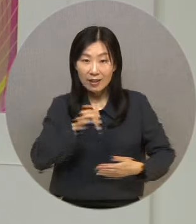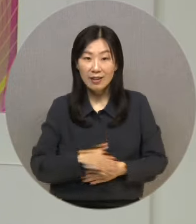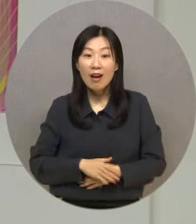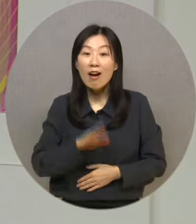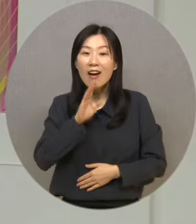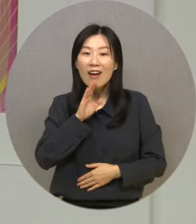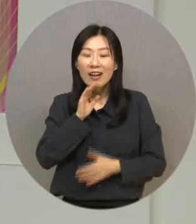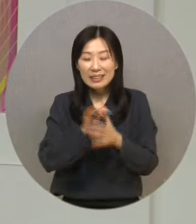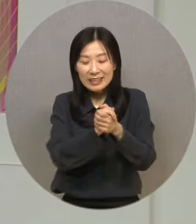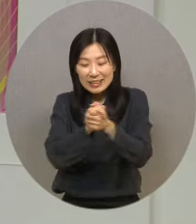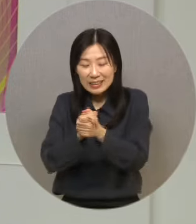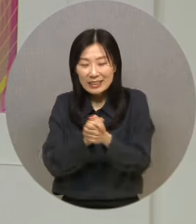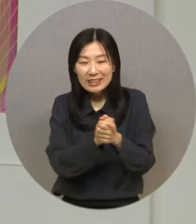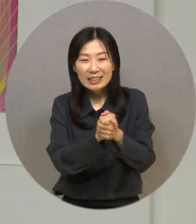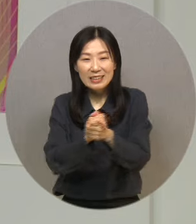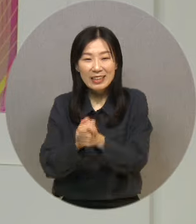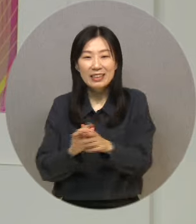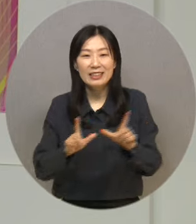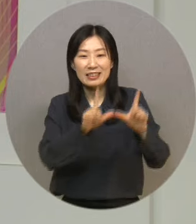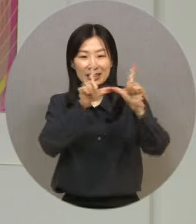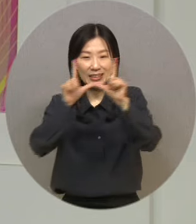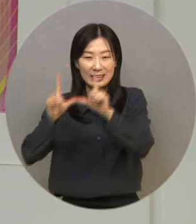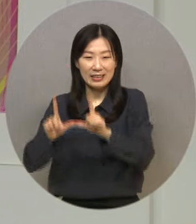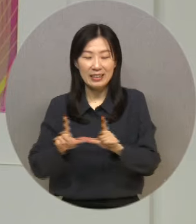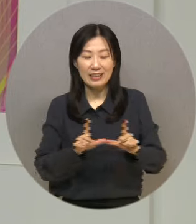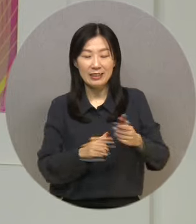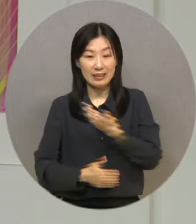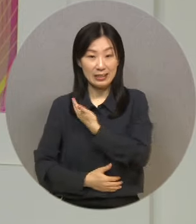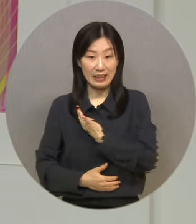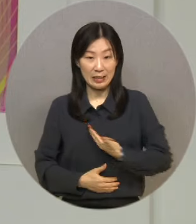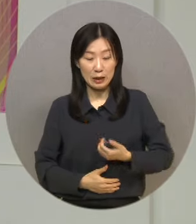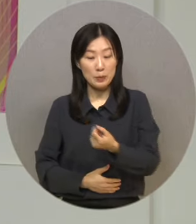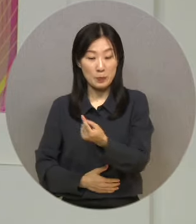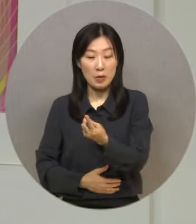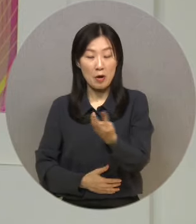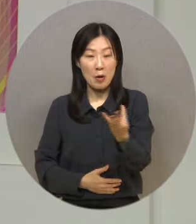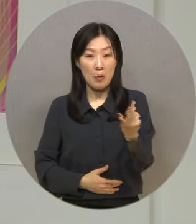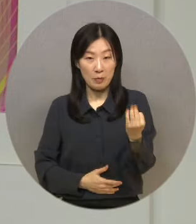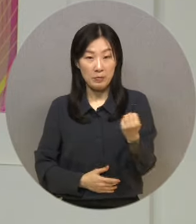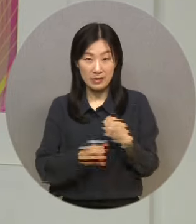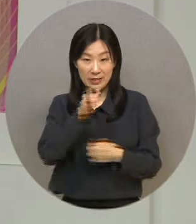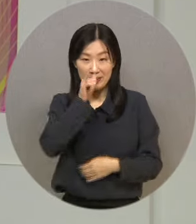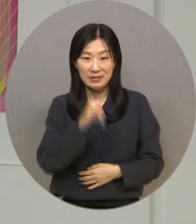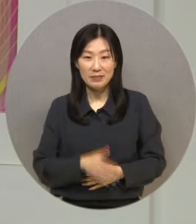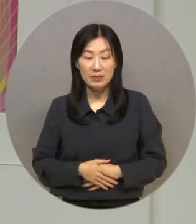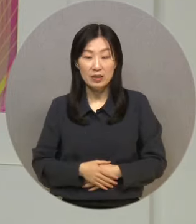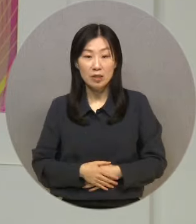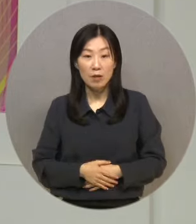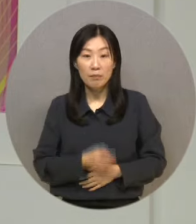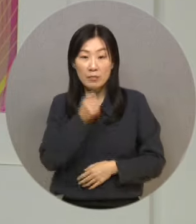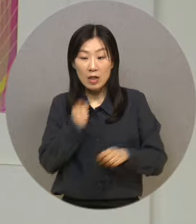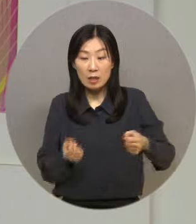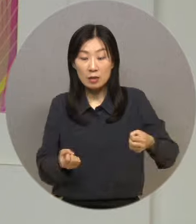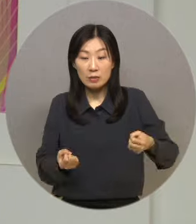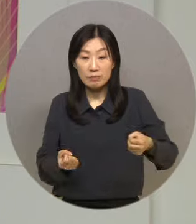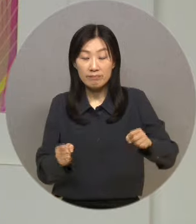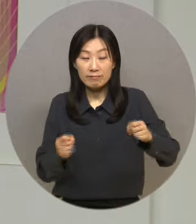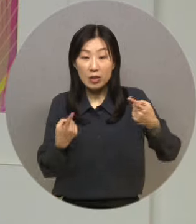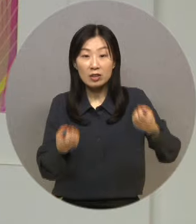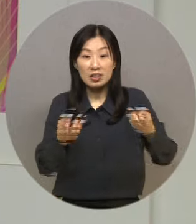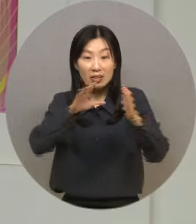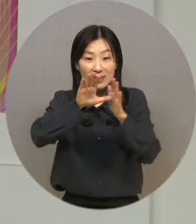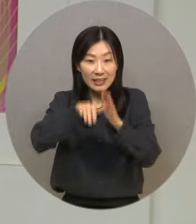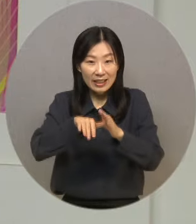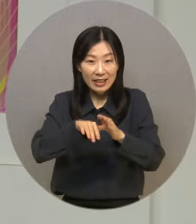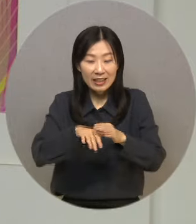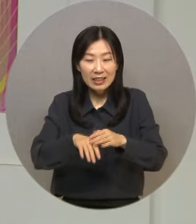네, 친하게 지나는 그 제자들이 몇 명 있습니다. 그럼 명절 때 되면은 우리 또 선생님하고